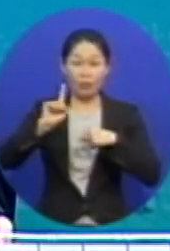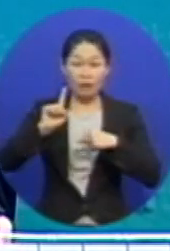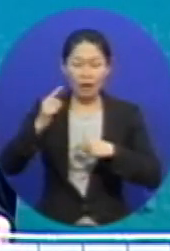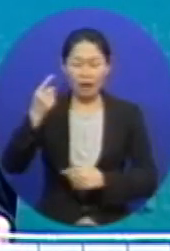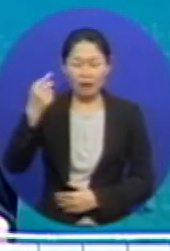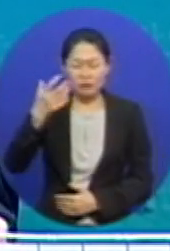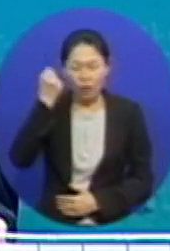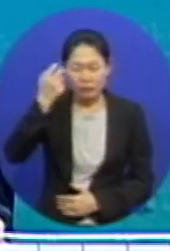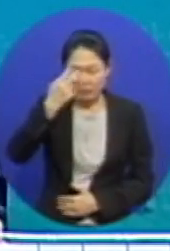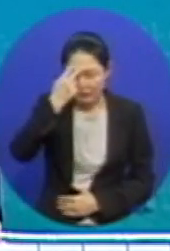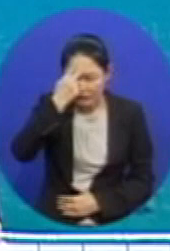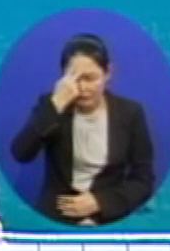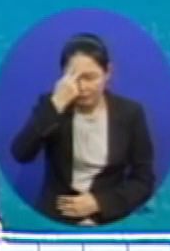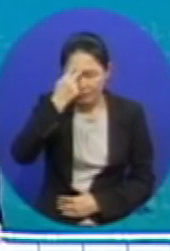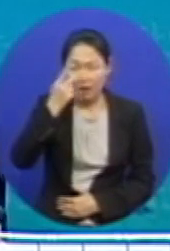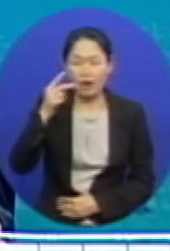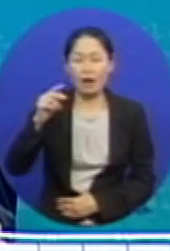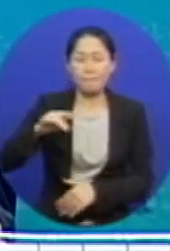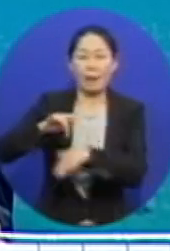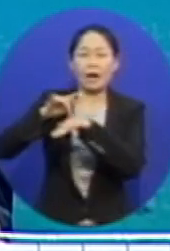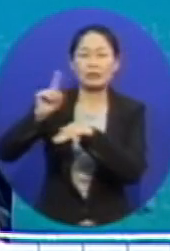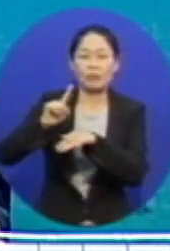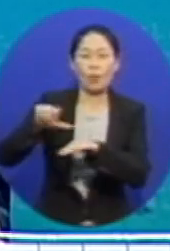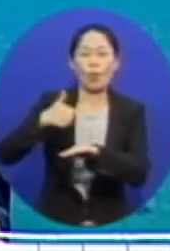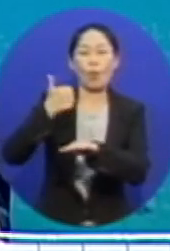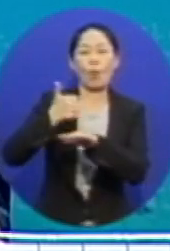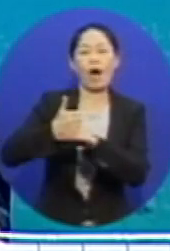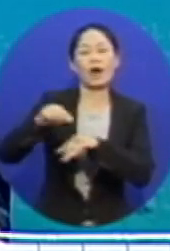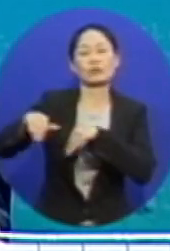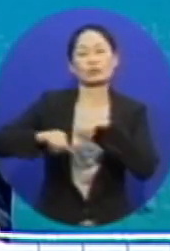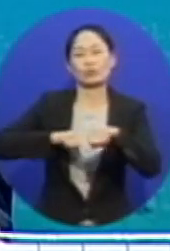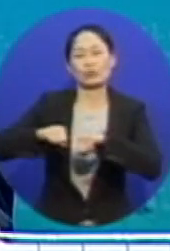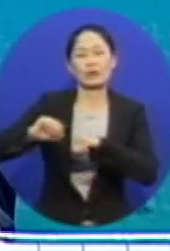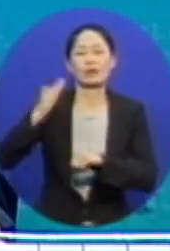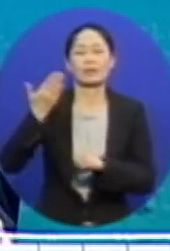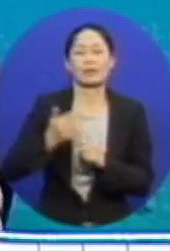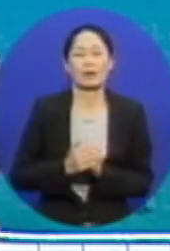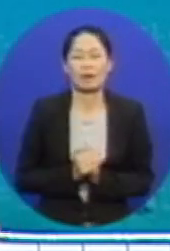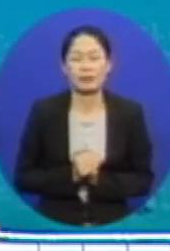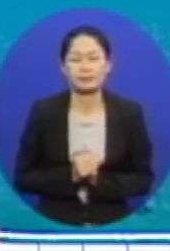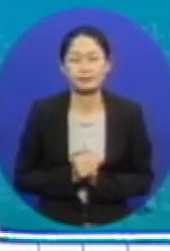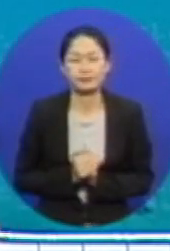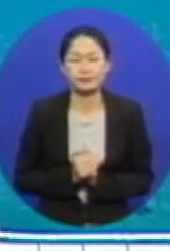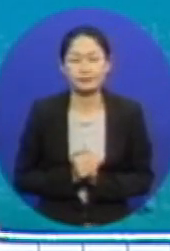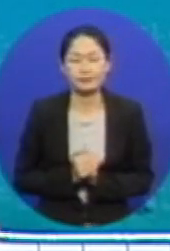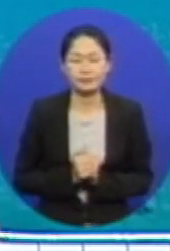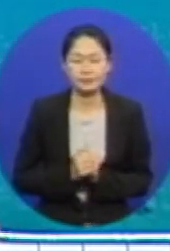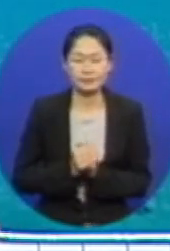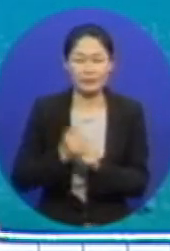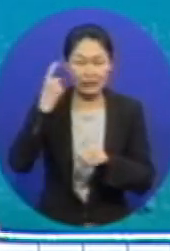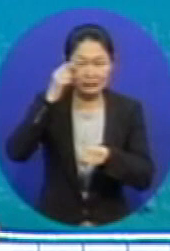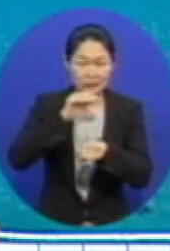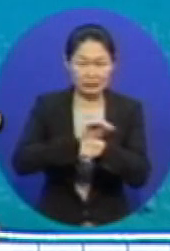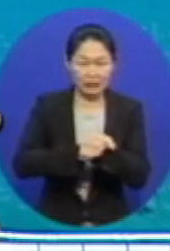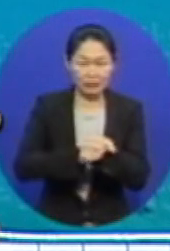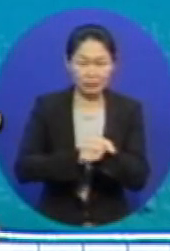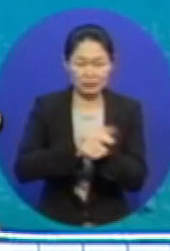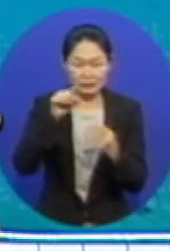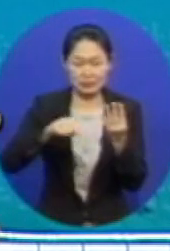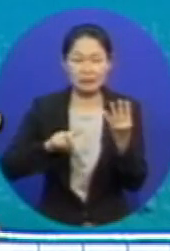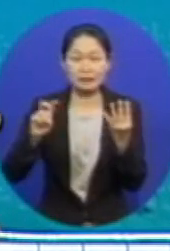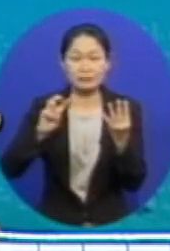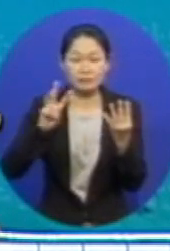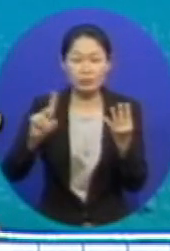하시고 마귀는 왕 노릇 하는 거죠 잠언 4장 23절에 무릇 지킬만한 것보다